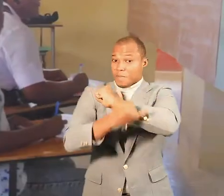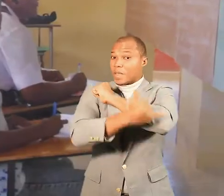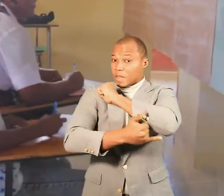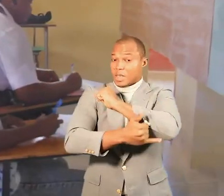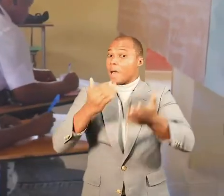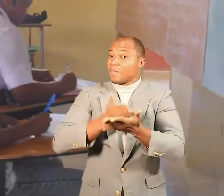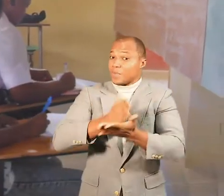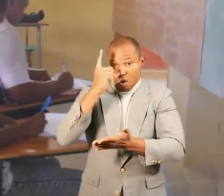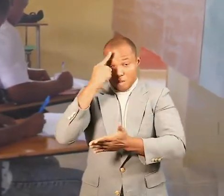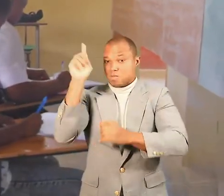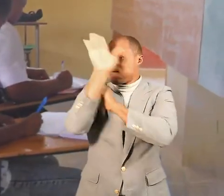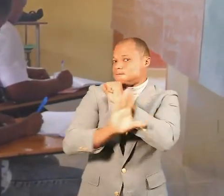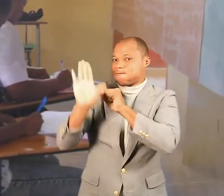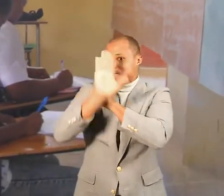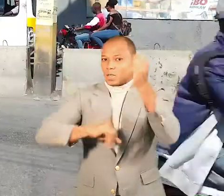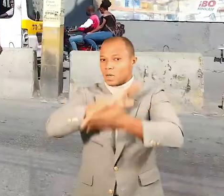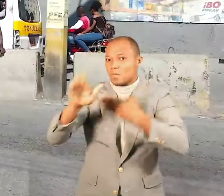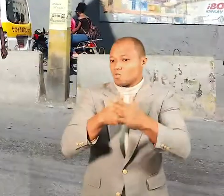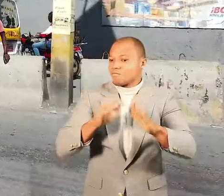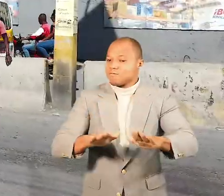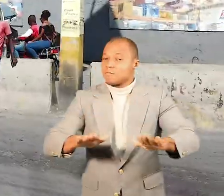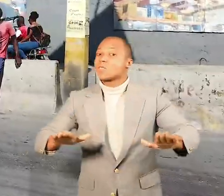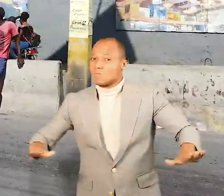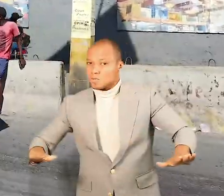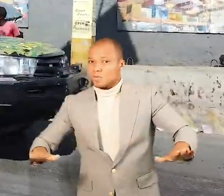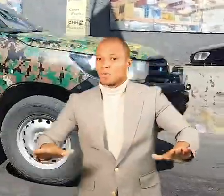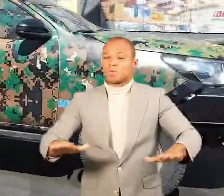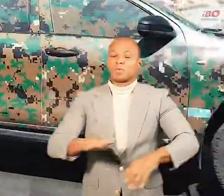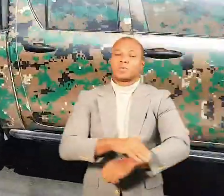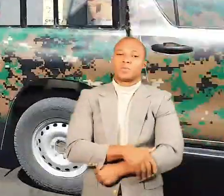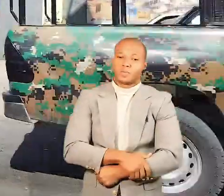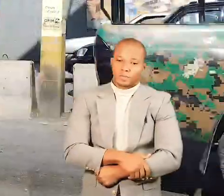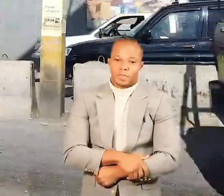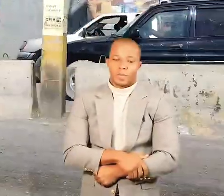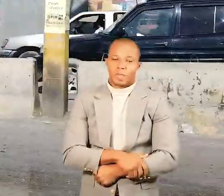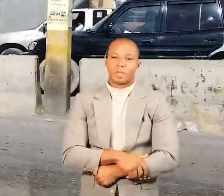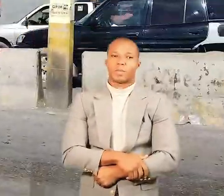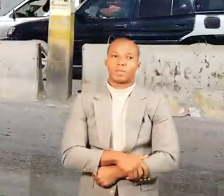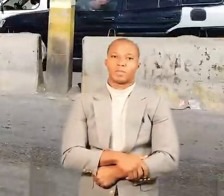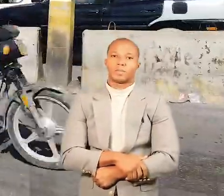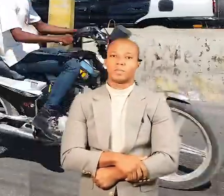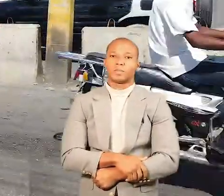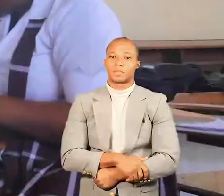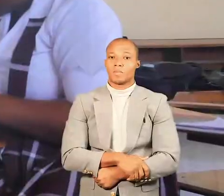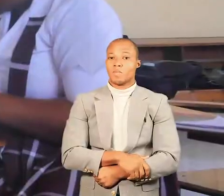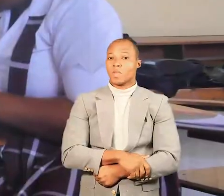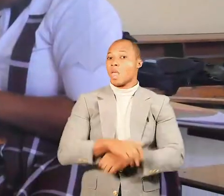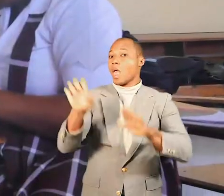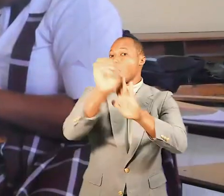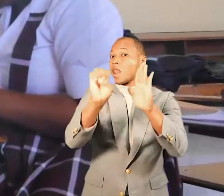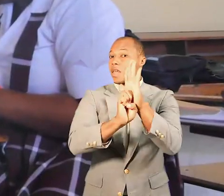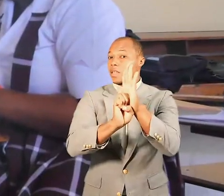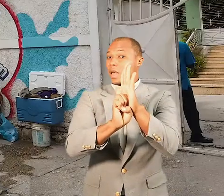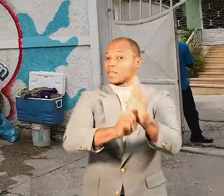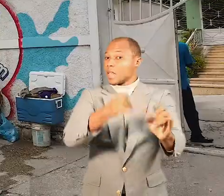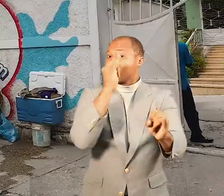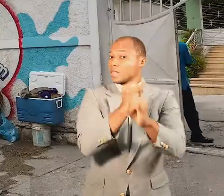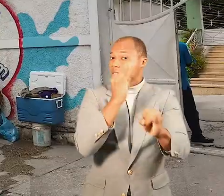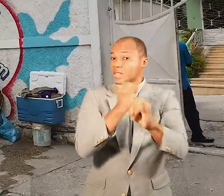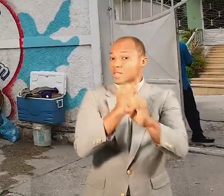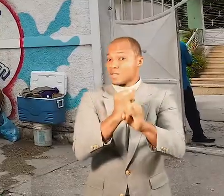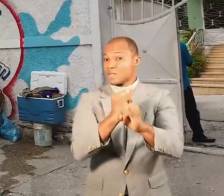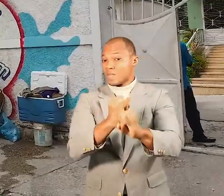a engagé pour protéger tout ti moun quel qu'il en soit origine sociale yo. Nan niveau l'état, c'est